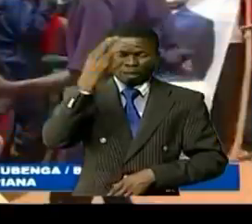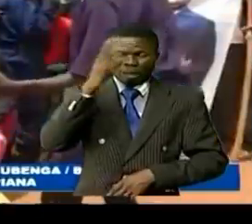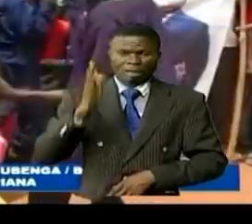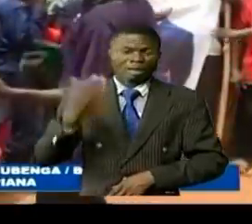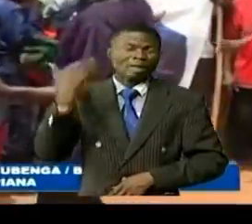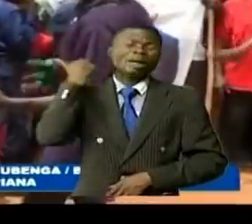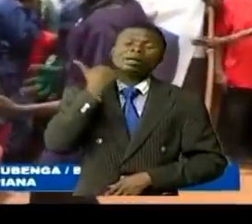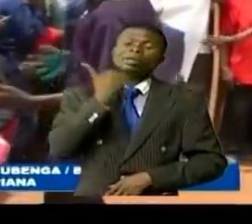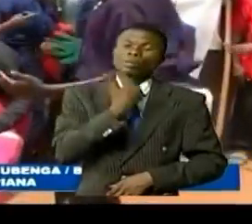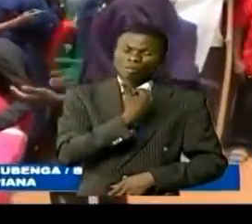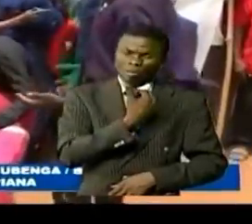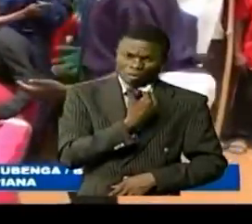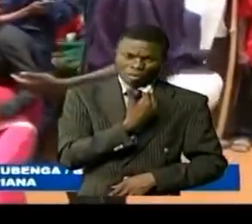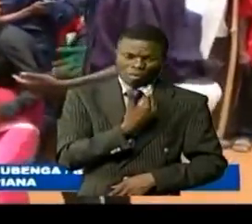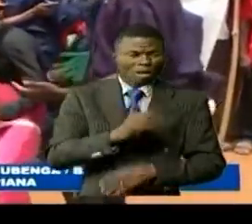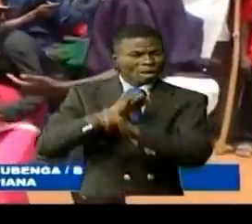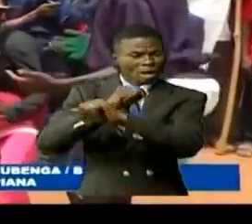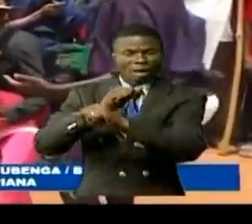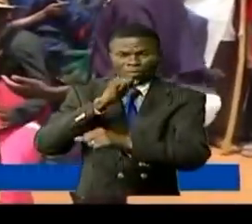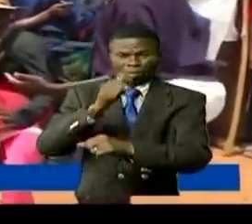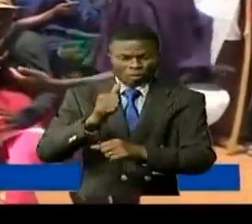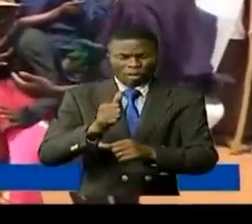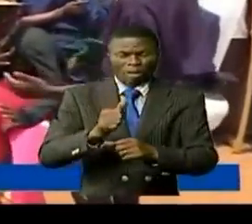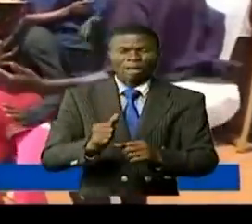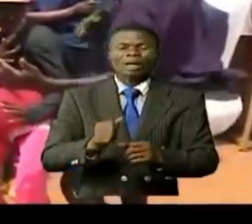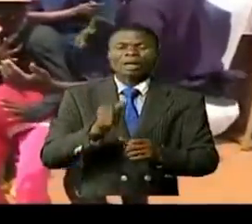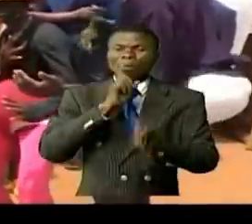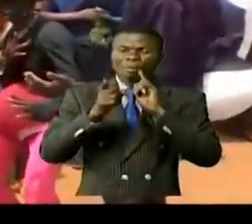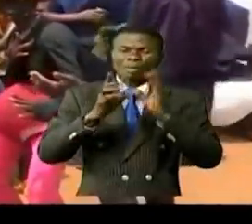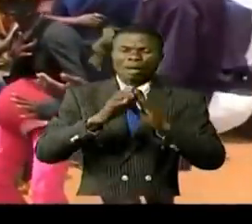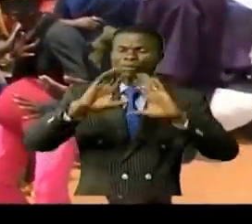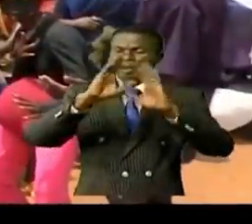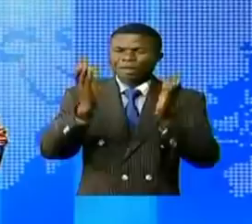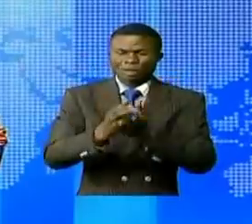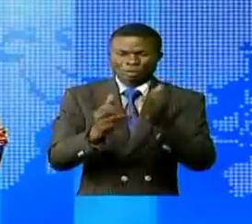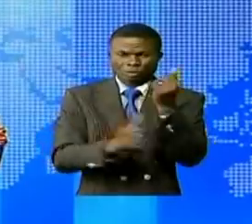Cela ne lui a pas empêché de communier avec la population locale.